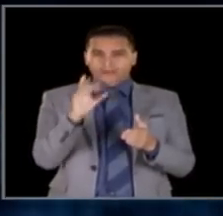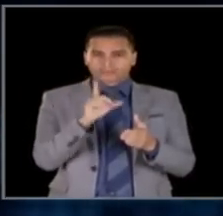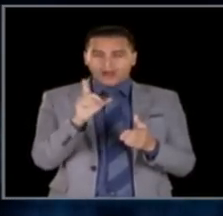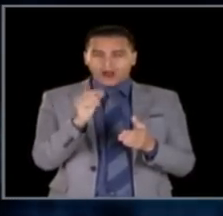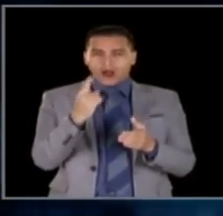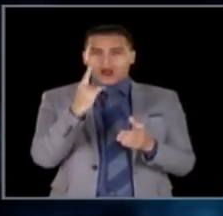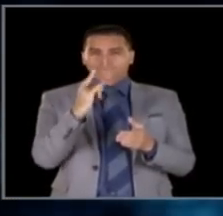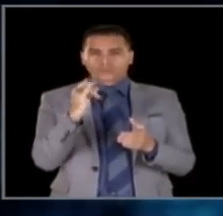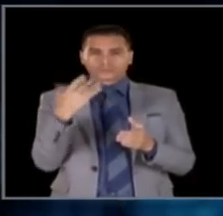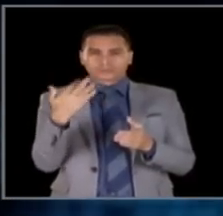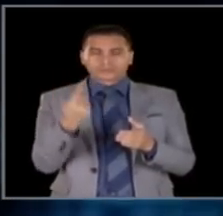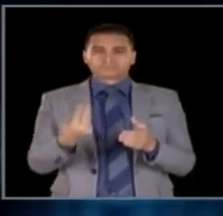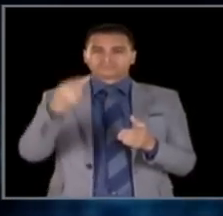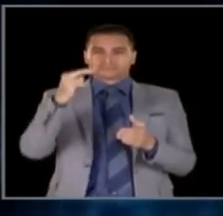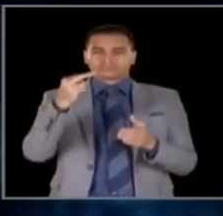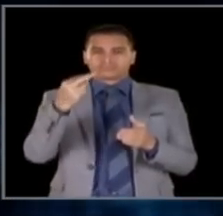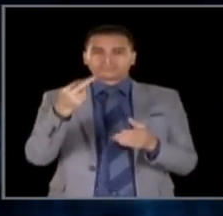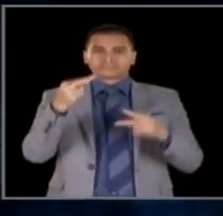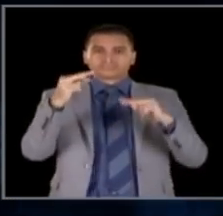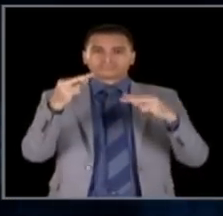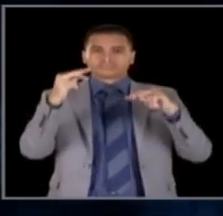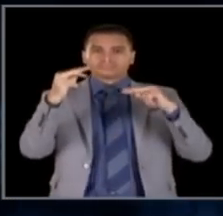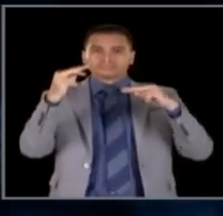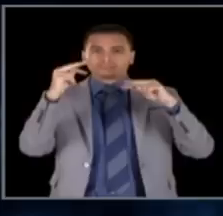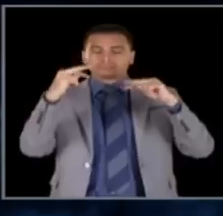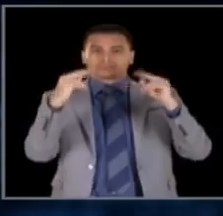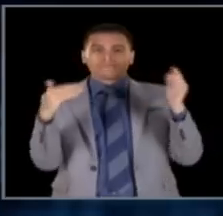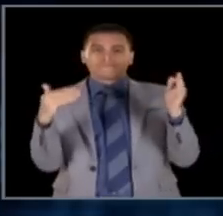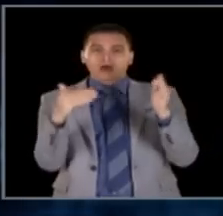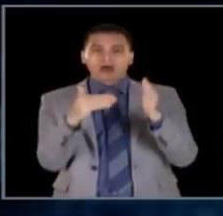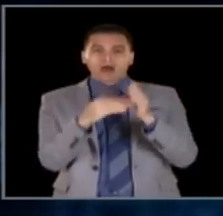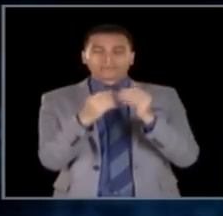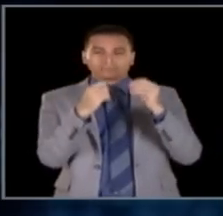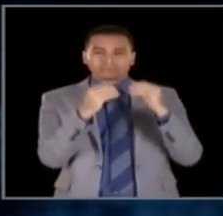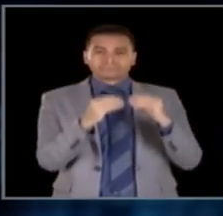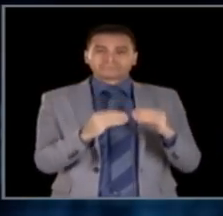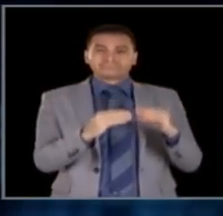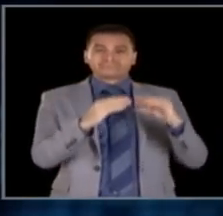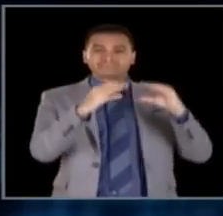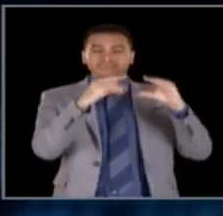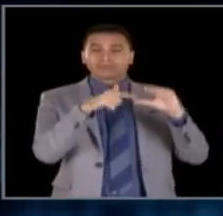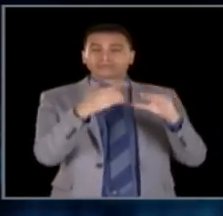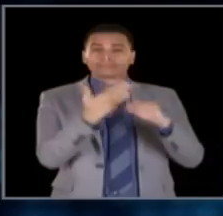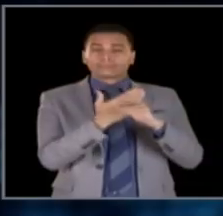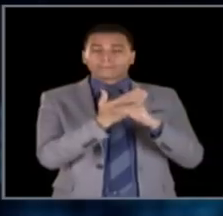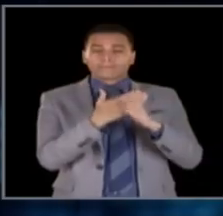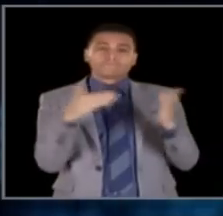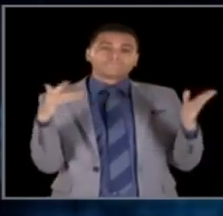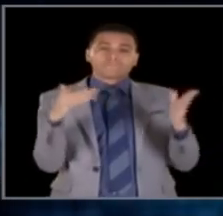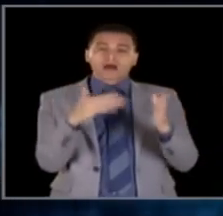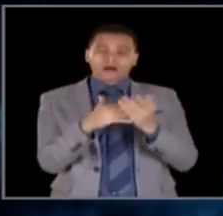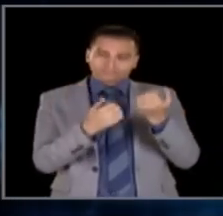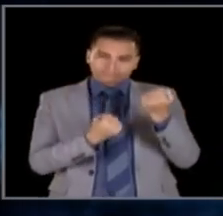ب 1500 جنيه وحيتضاعف الرقم وصولا للمباراة النهائية. جميع المبالغ المالية في